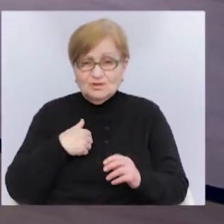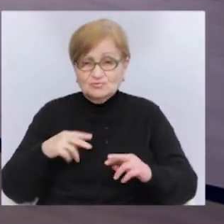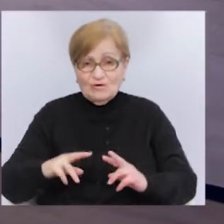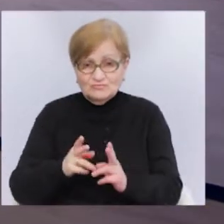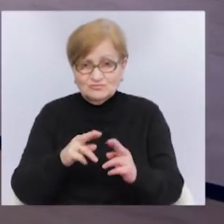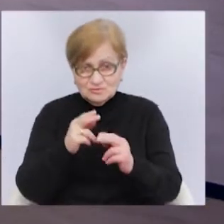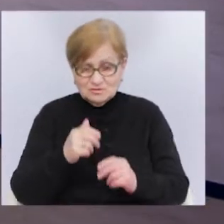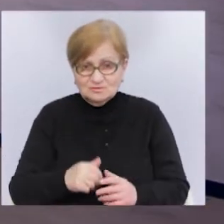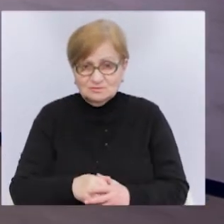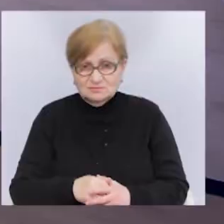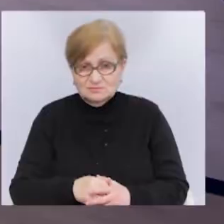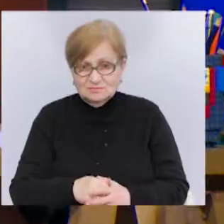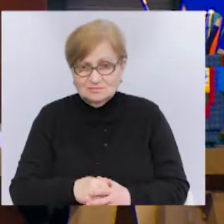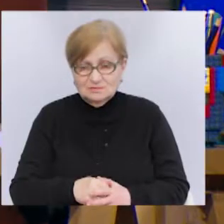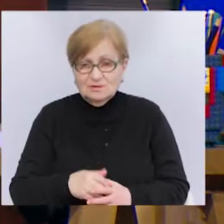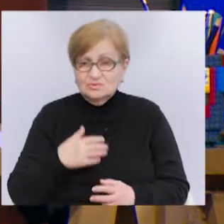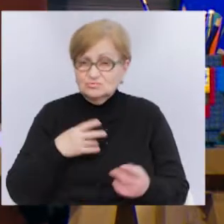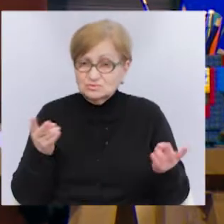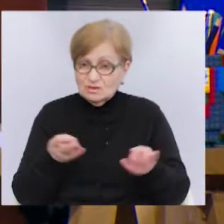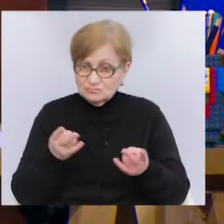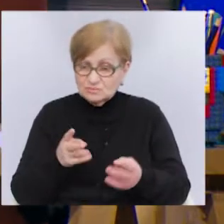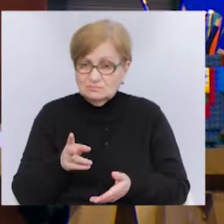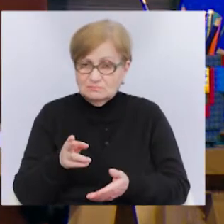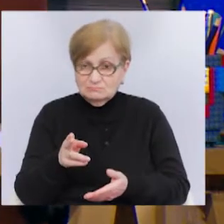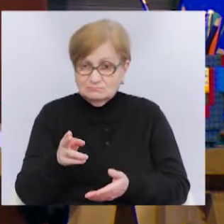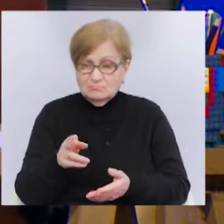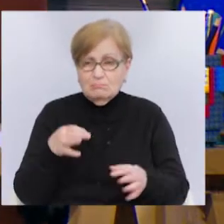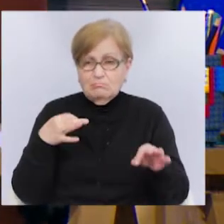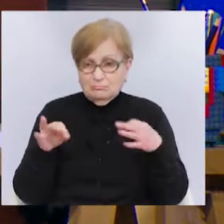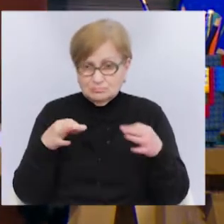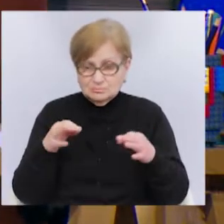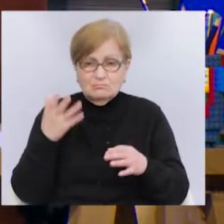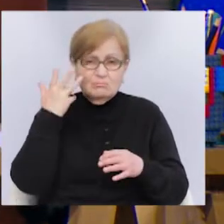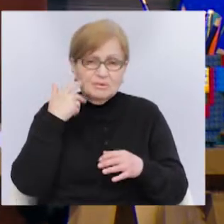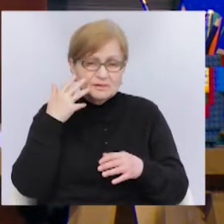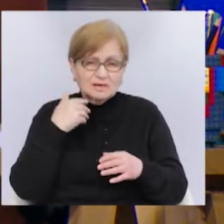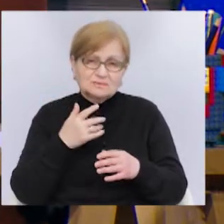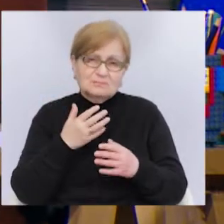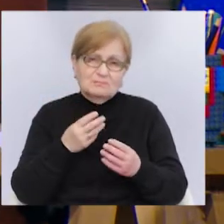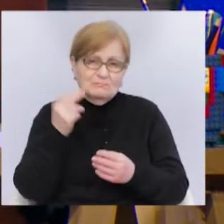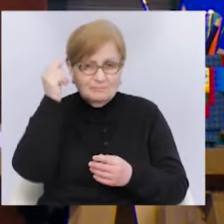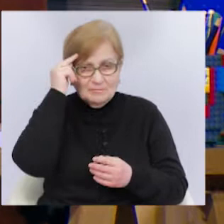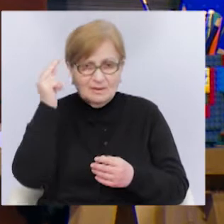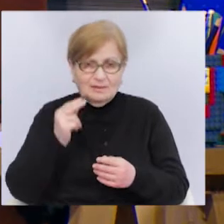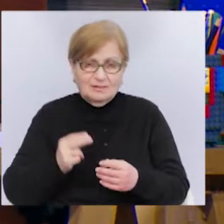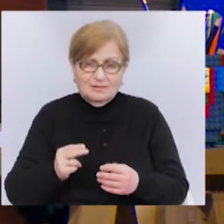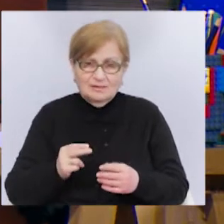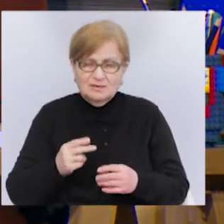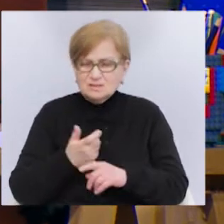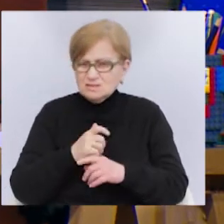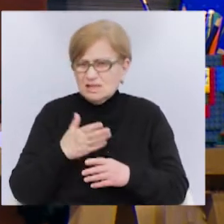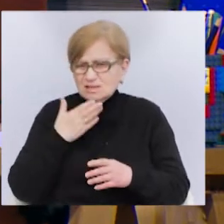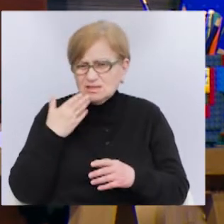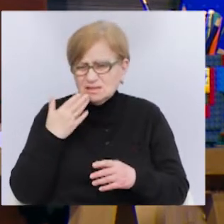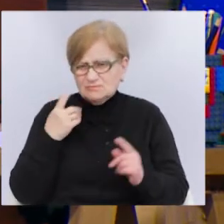ესე. ჩვენ დაგჭირდება მაკრატელი, ფუცელი და ფერადი ფანქრები. ჩვენ მარტივი